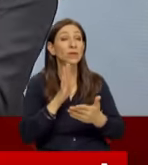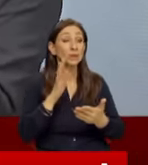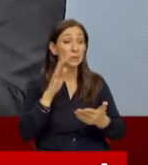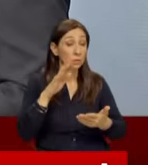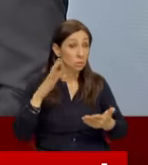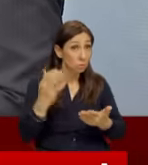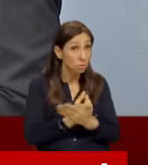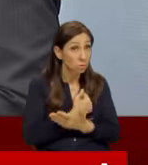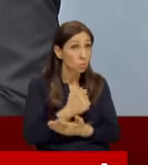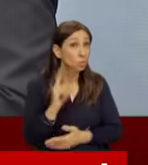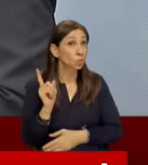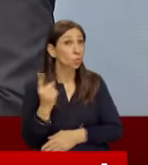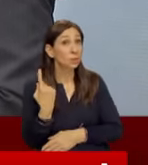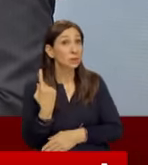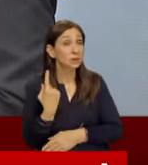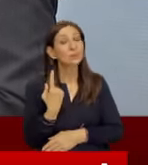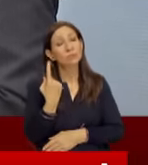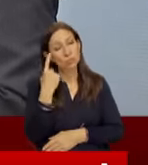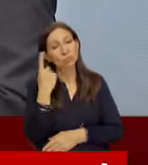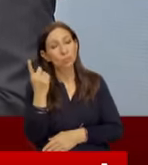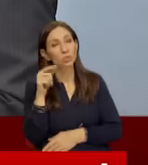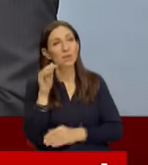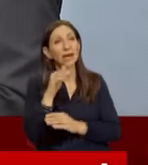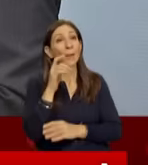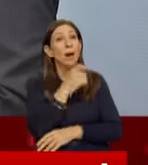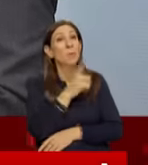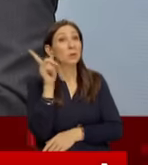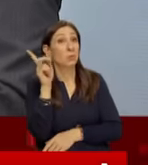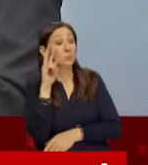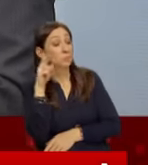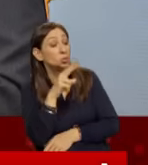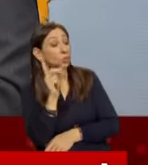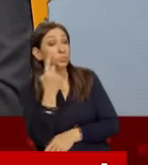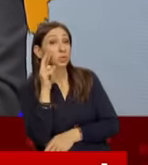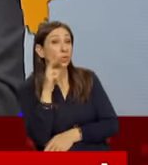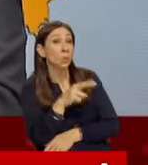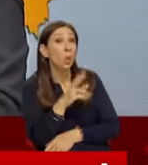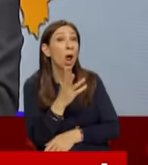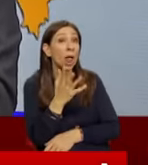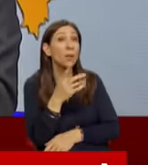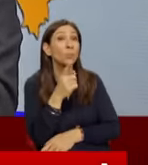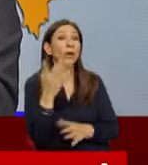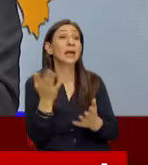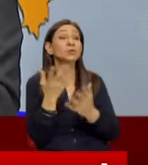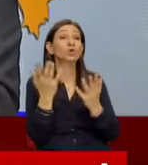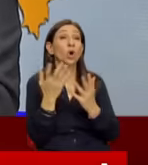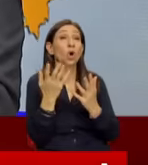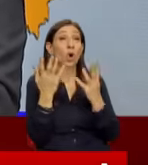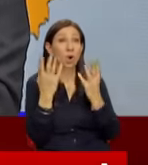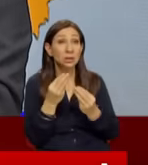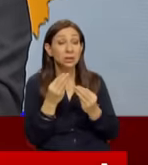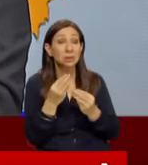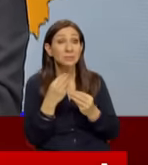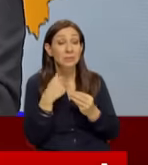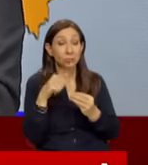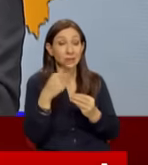Alman Bild gazetesi. Belki burada yaşayanlar çok sürpriz bulmayabilirdi ama Almanya'dan demek ki sürpriz görünüyor herhalde. Ya da bu kadar çok olması. Belki